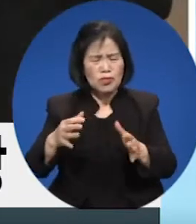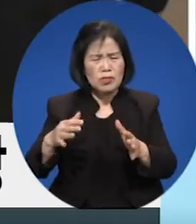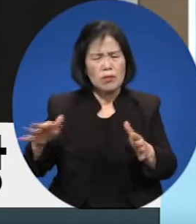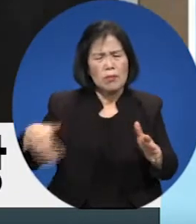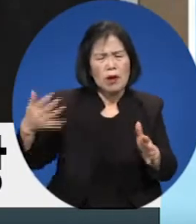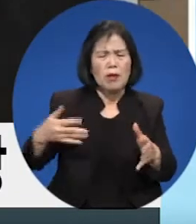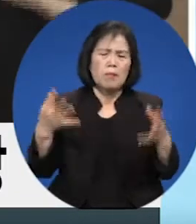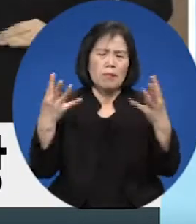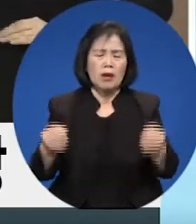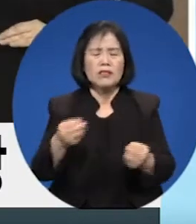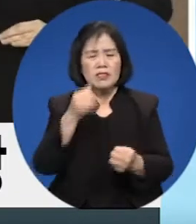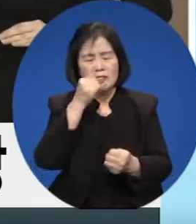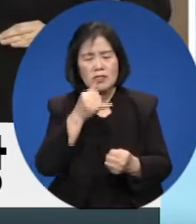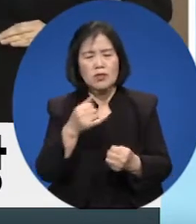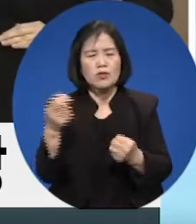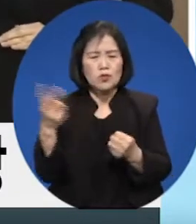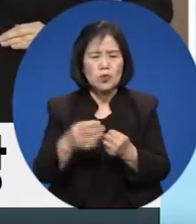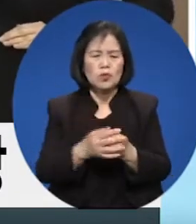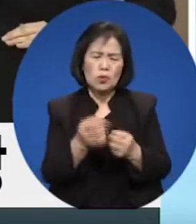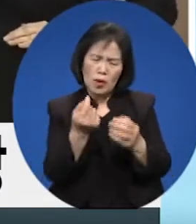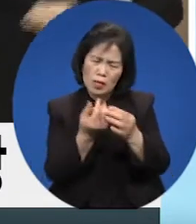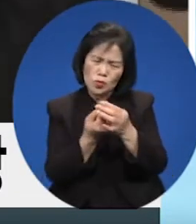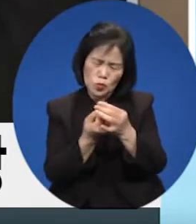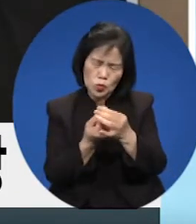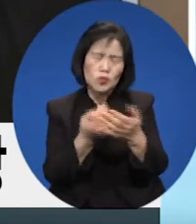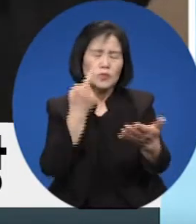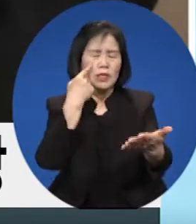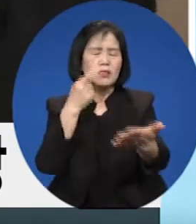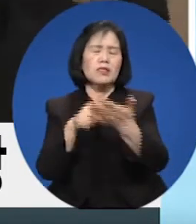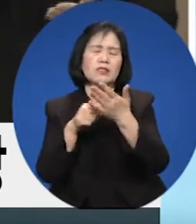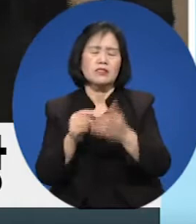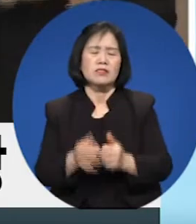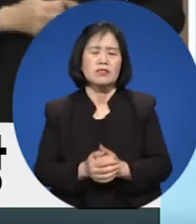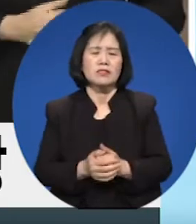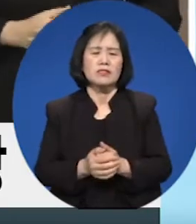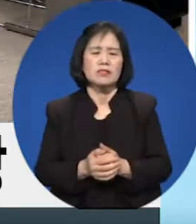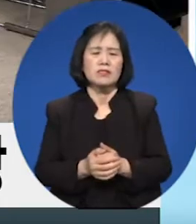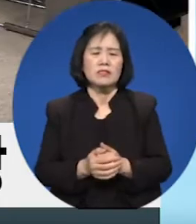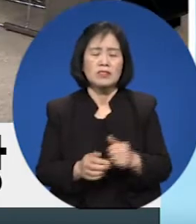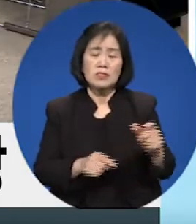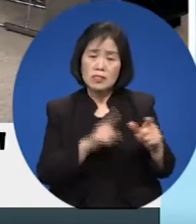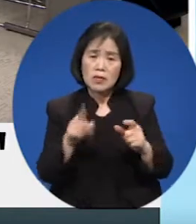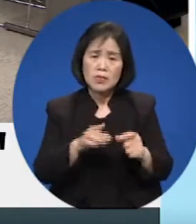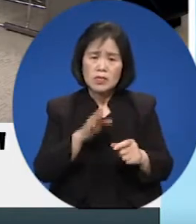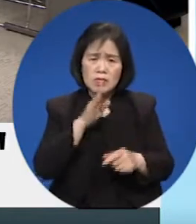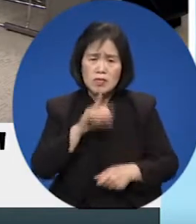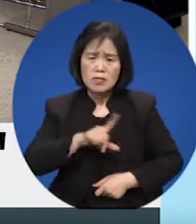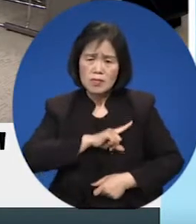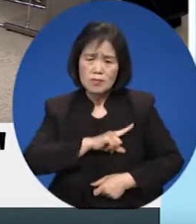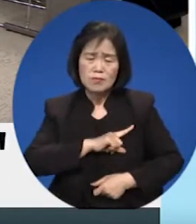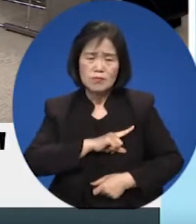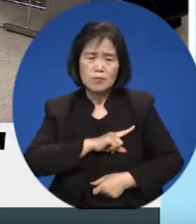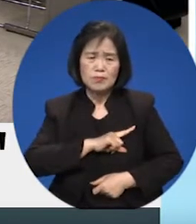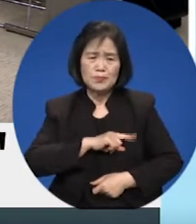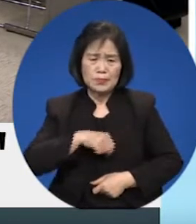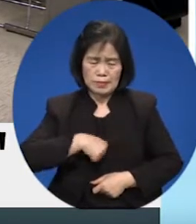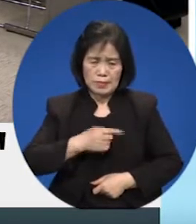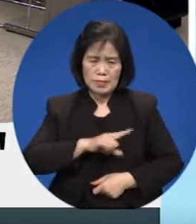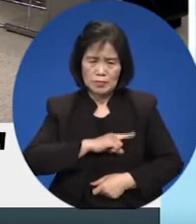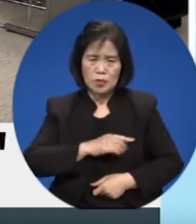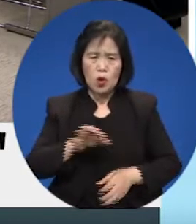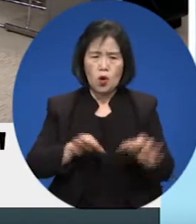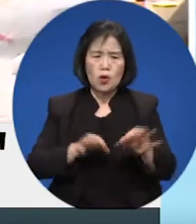있는거구요 또 사실 이건 빙산의 일각 이라고 얘기할 수가 있겠죠 2분들 어떻게 보면 실명으로 거리 하시는 분들인데 2분들은